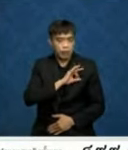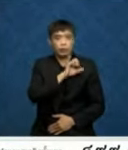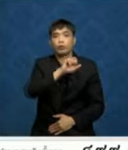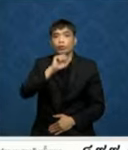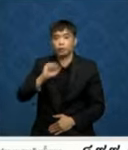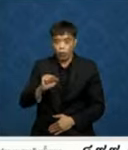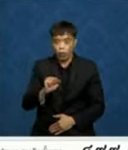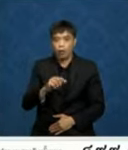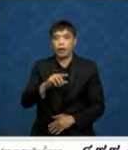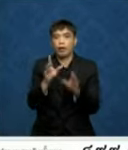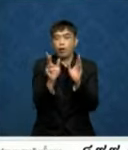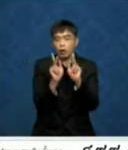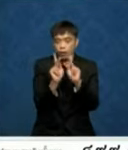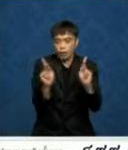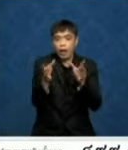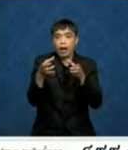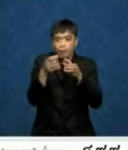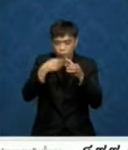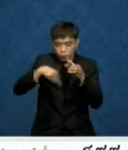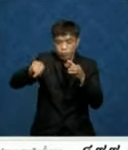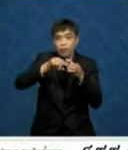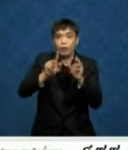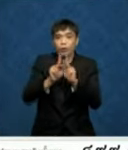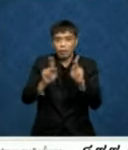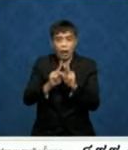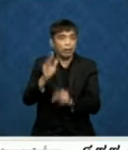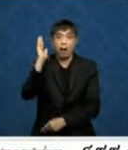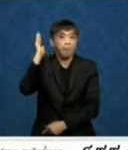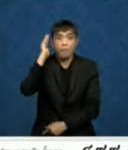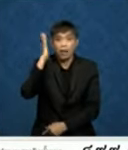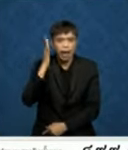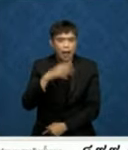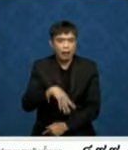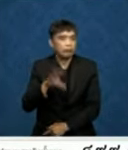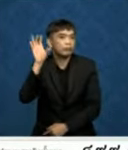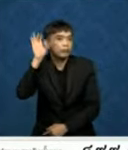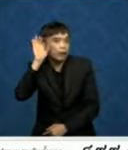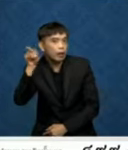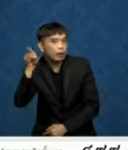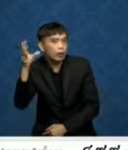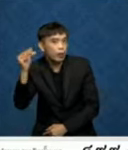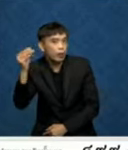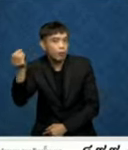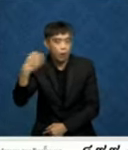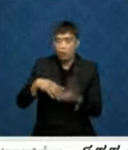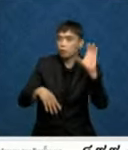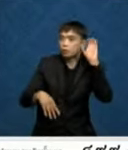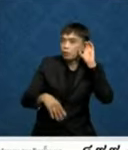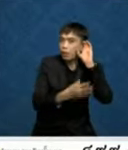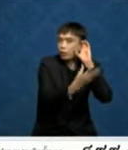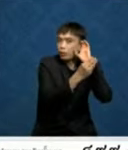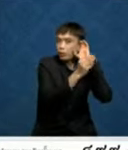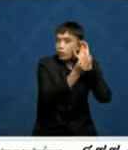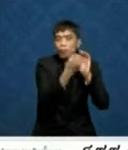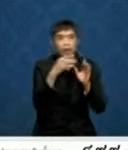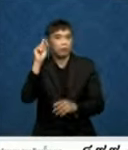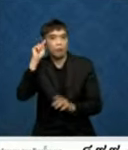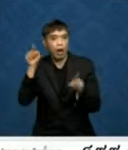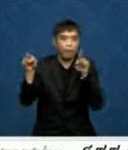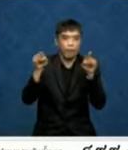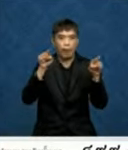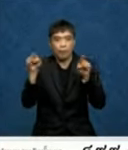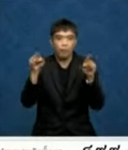การที่ใกล้ข้อมูลมากขนาดนี้แล้วยังไม่รู้เลยว่าจะเชื่อใครดีนะครับท่านประธานครับและผมคิดว่าเมื่อวาน